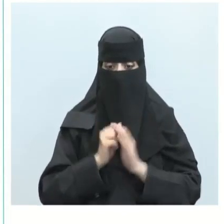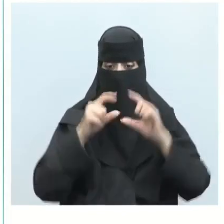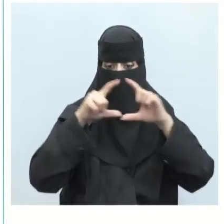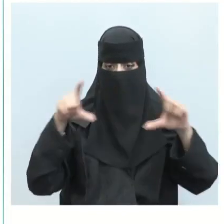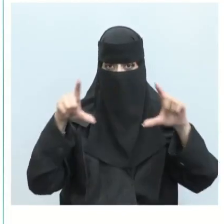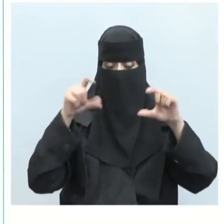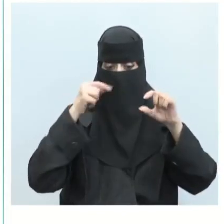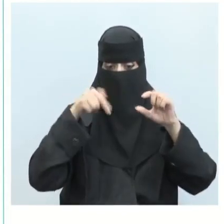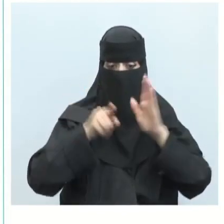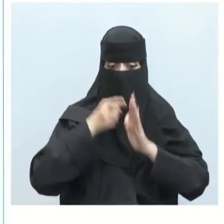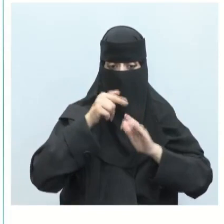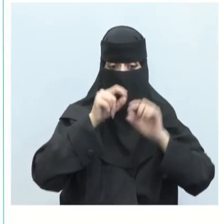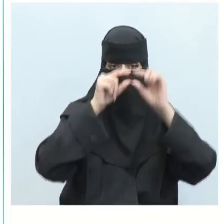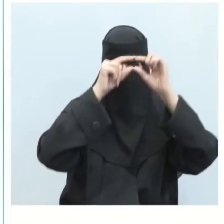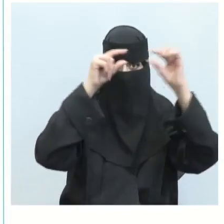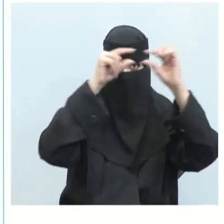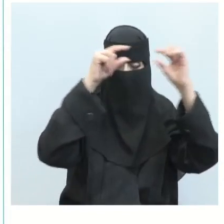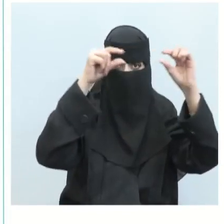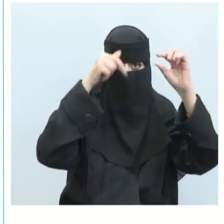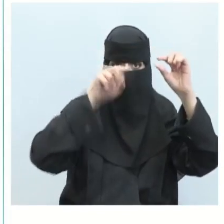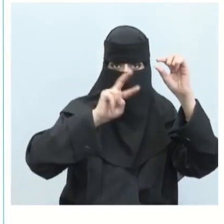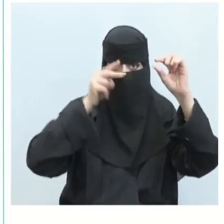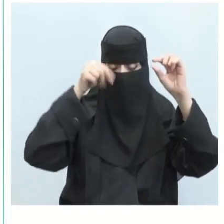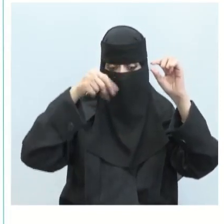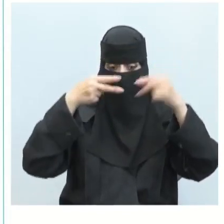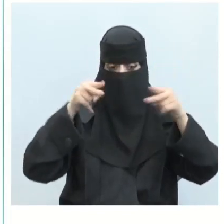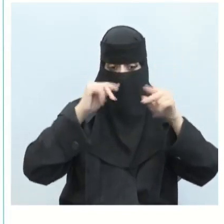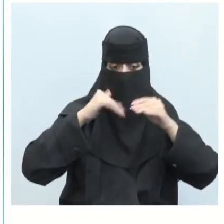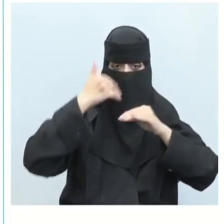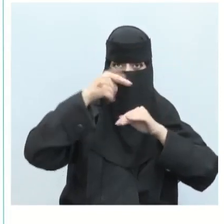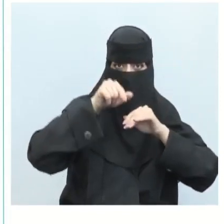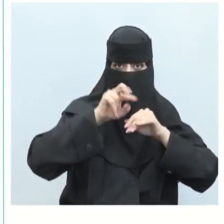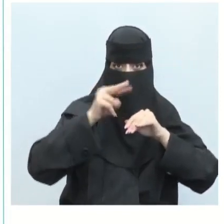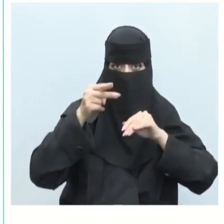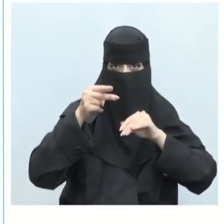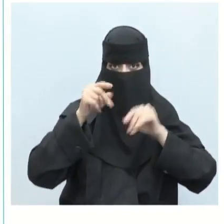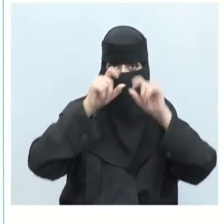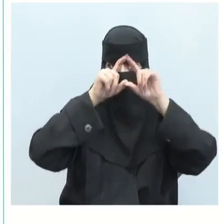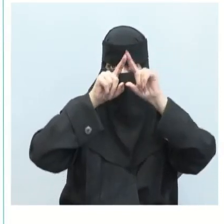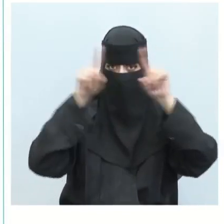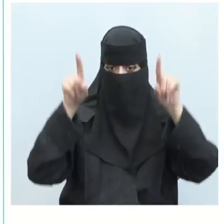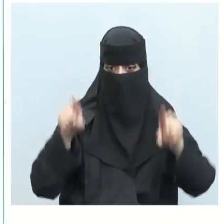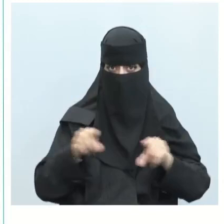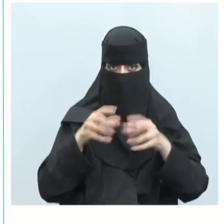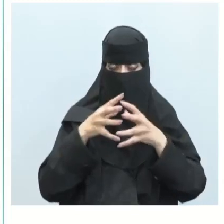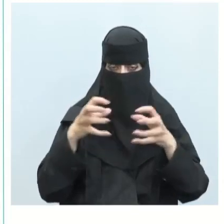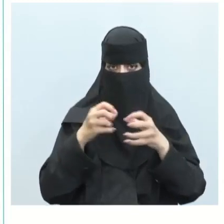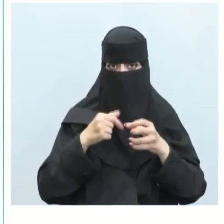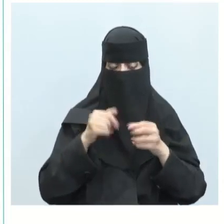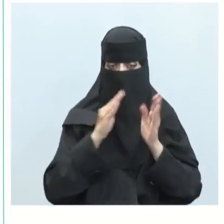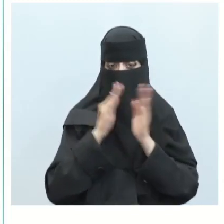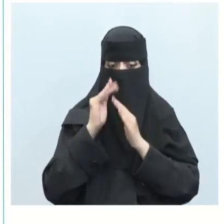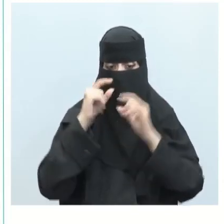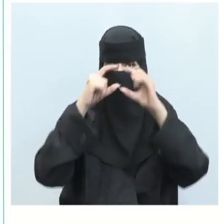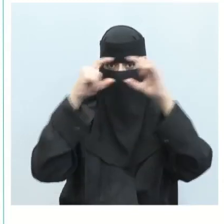العناوين اولا نقوم بالضغط او بعد ما قمنا باظهار تحليل الحزمه